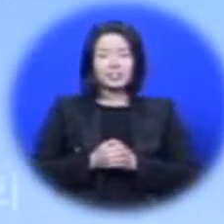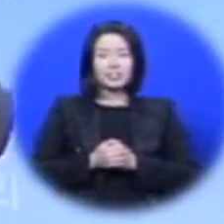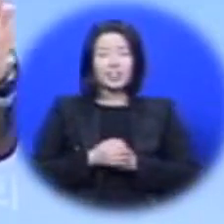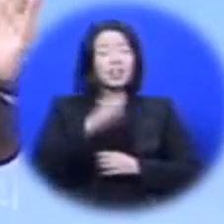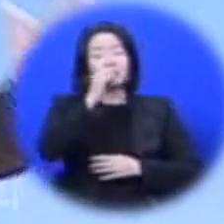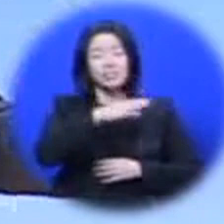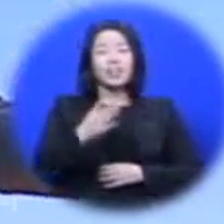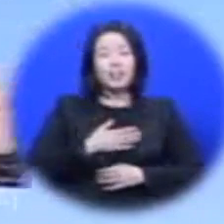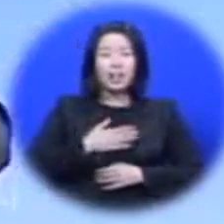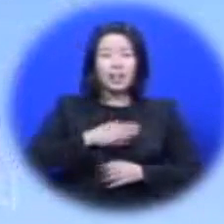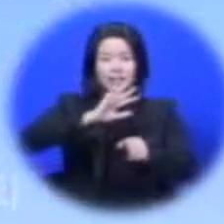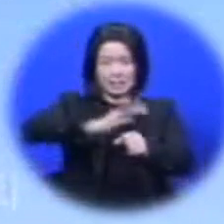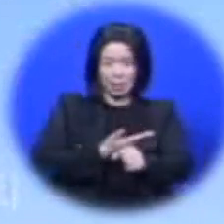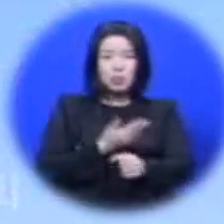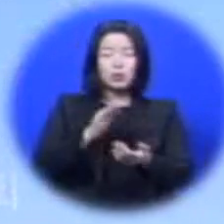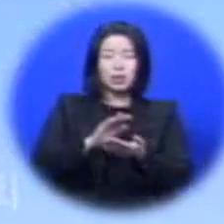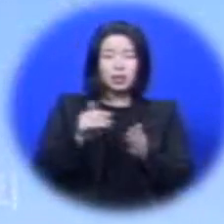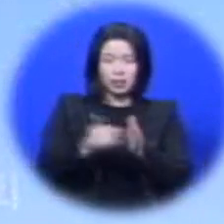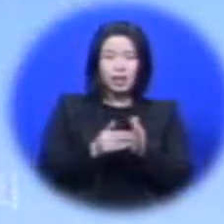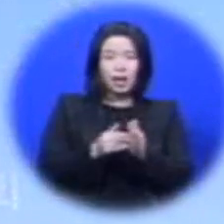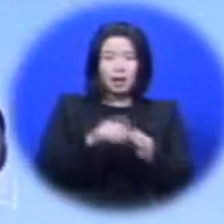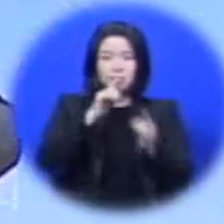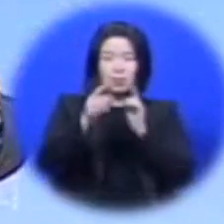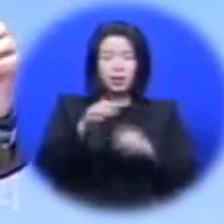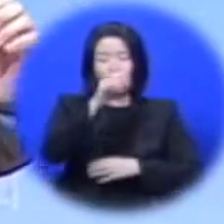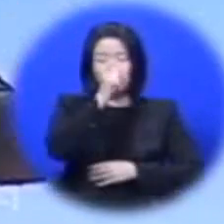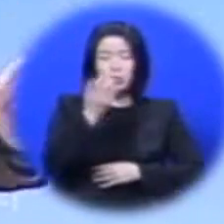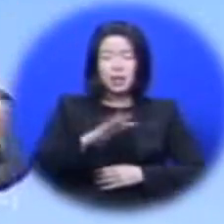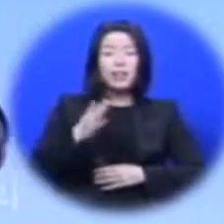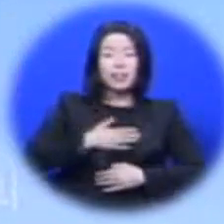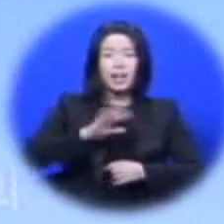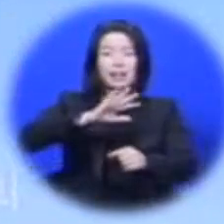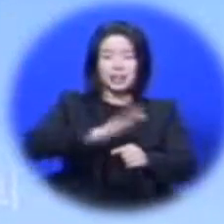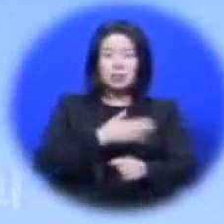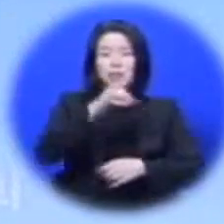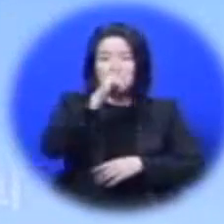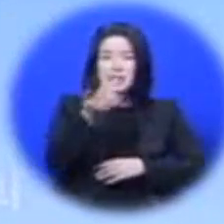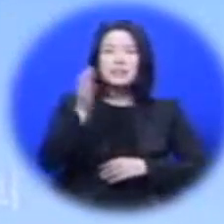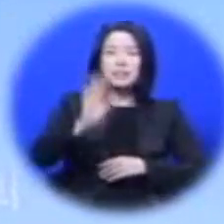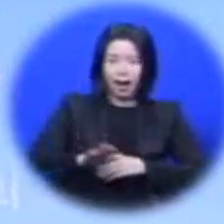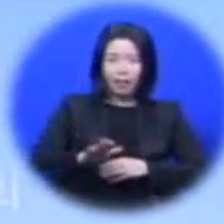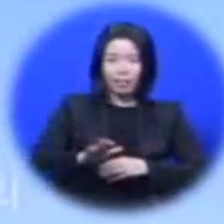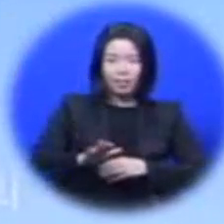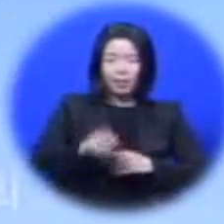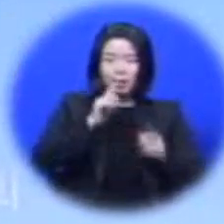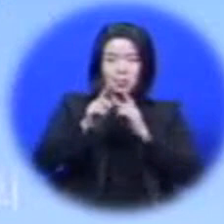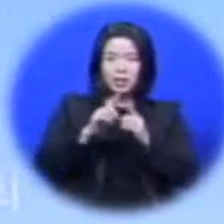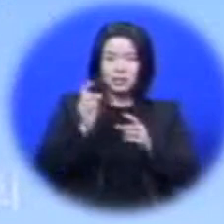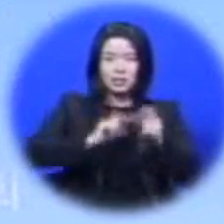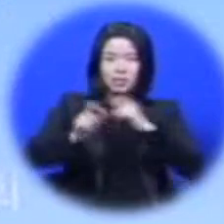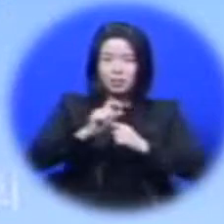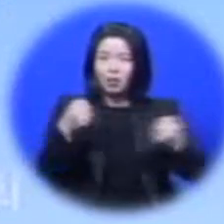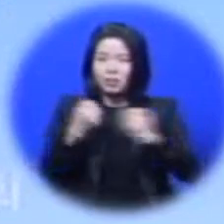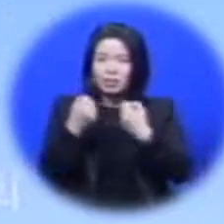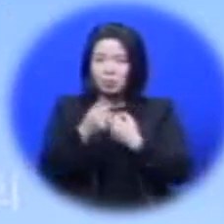그냥 내가 잘못했다 이러면 될 걸 내가 잘못한 것도 있지만 이렇게 나가서 또 싸움이 더 커지는 거예요.